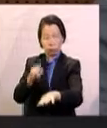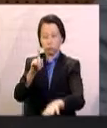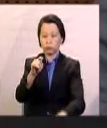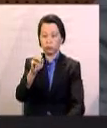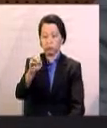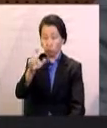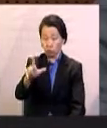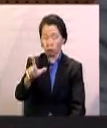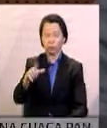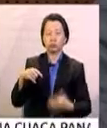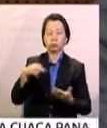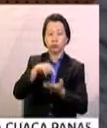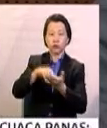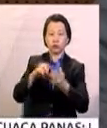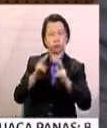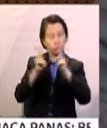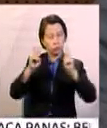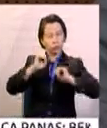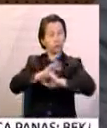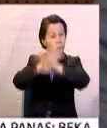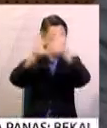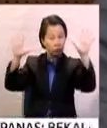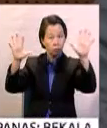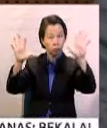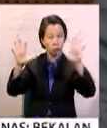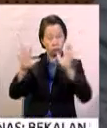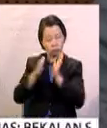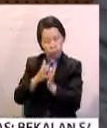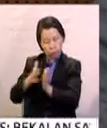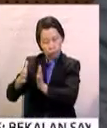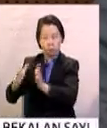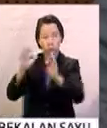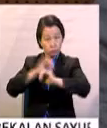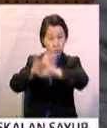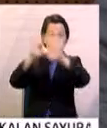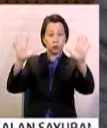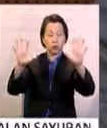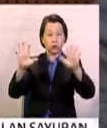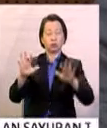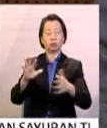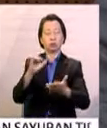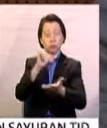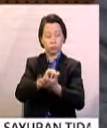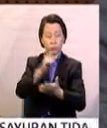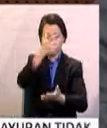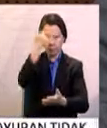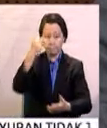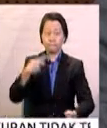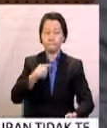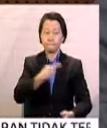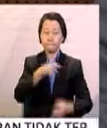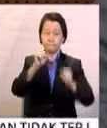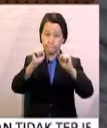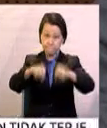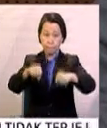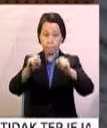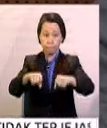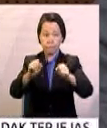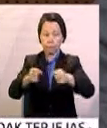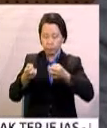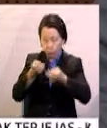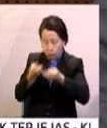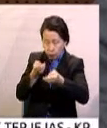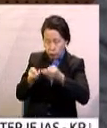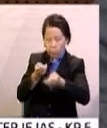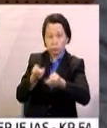ini, ia amat jelas. Strukturnya jelas. Dan oleh kerana jelas, kita boleh